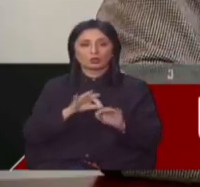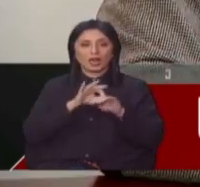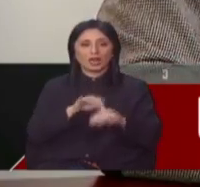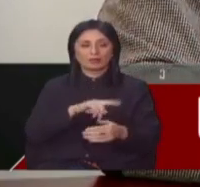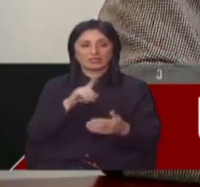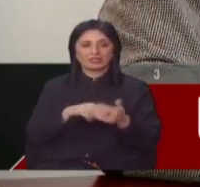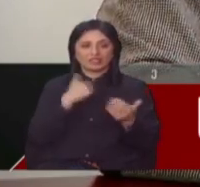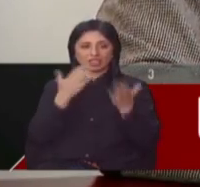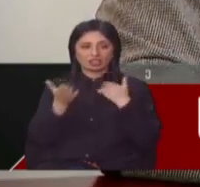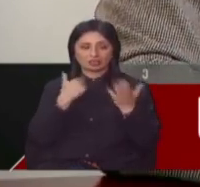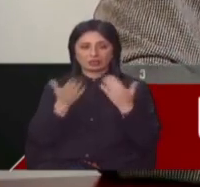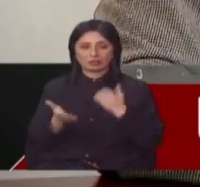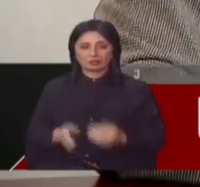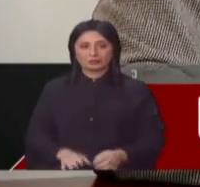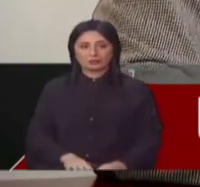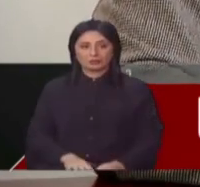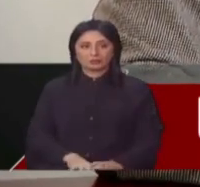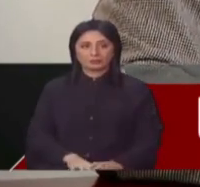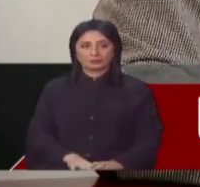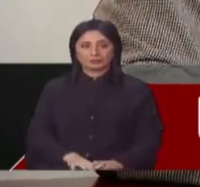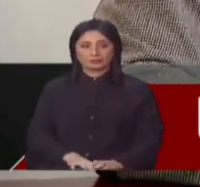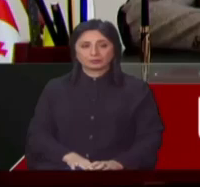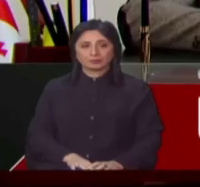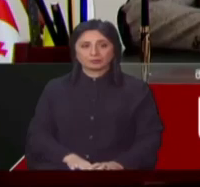să gătă drezgan jisgra.